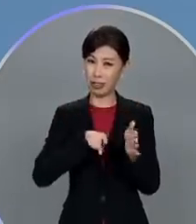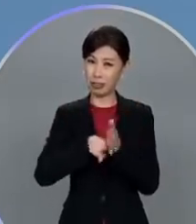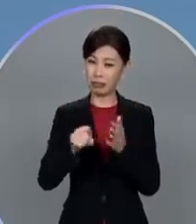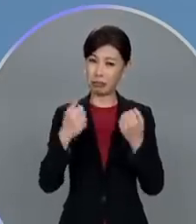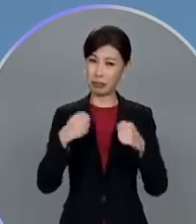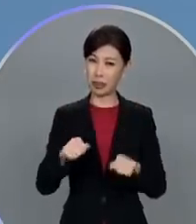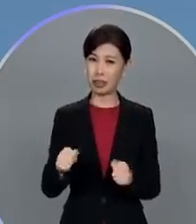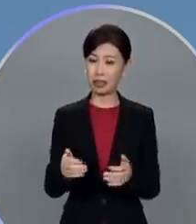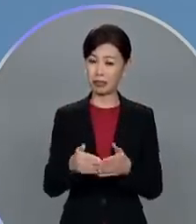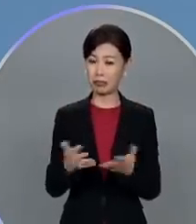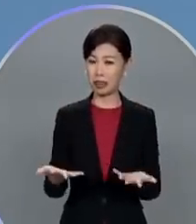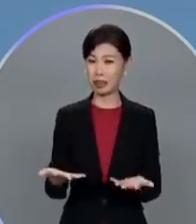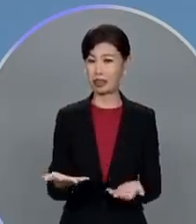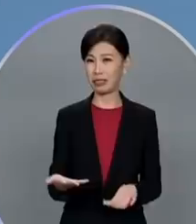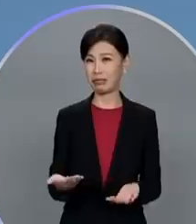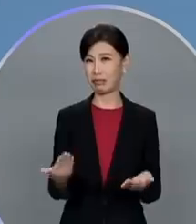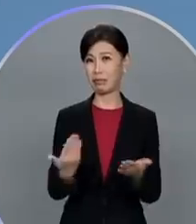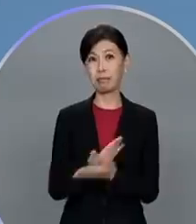不能换人吗？